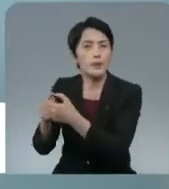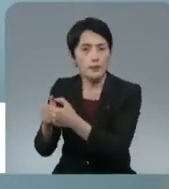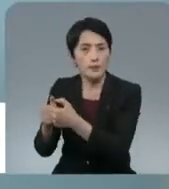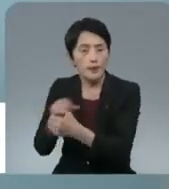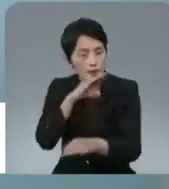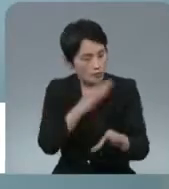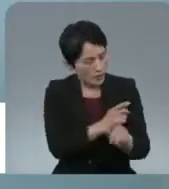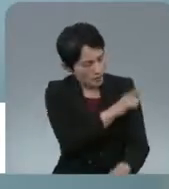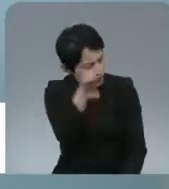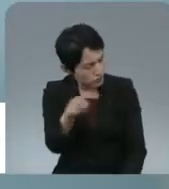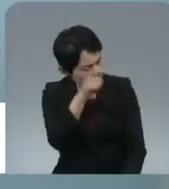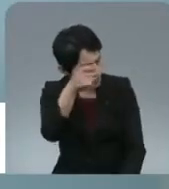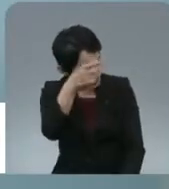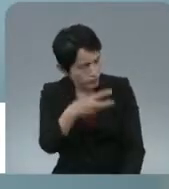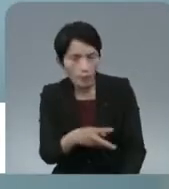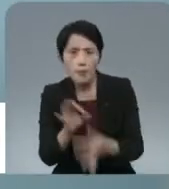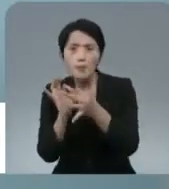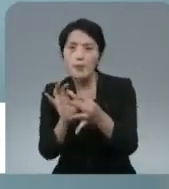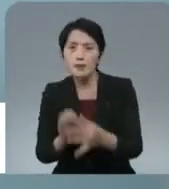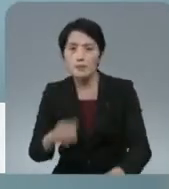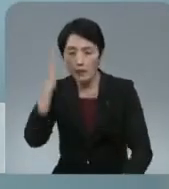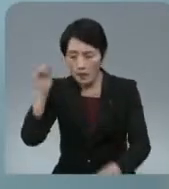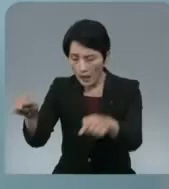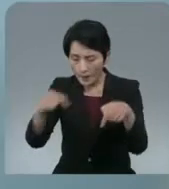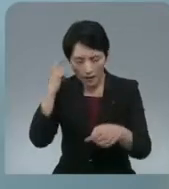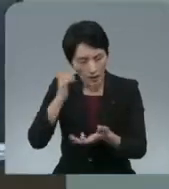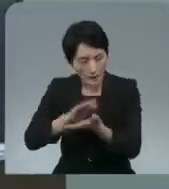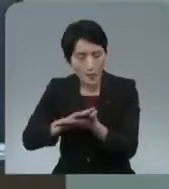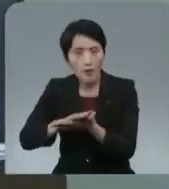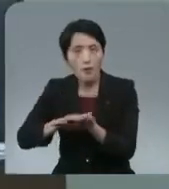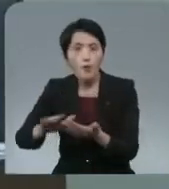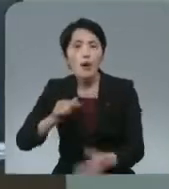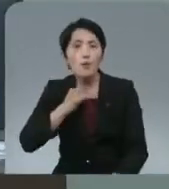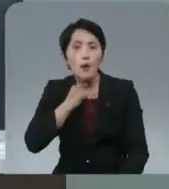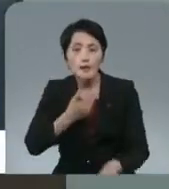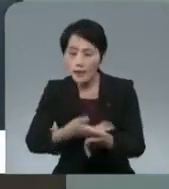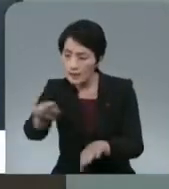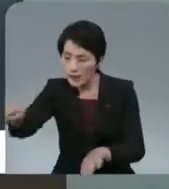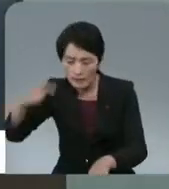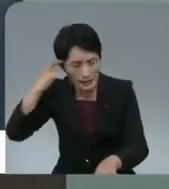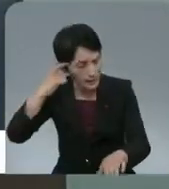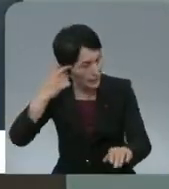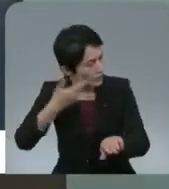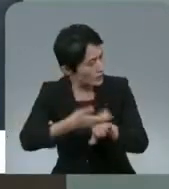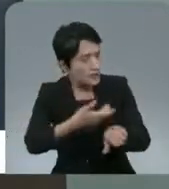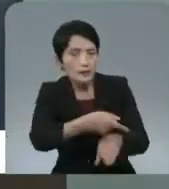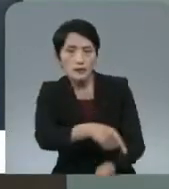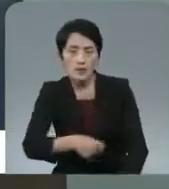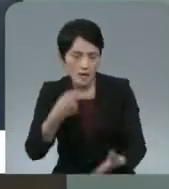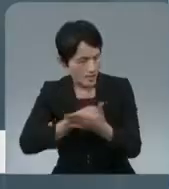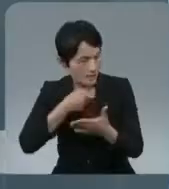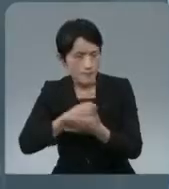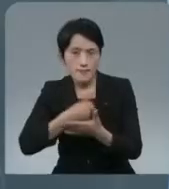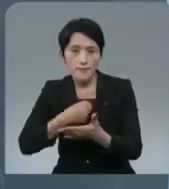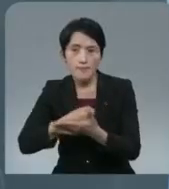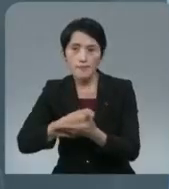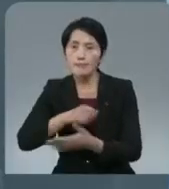a fait part de ses profonds regrets. Il a alors affirmé que ces lancements répétés étaient contraires à la